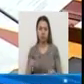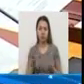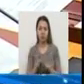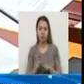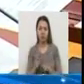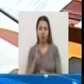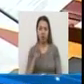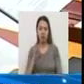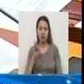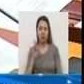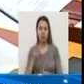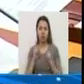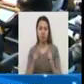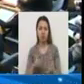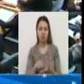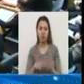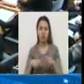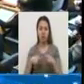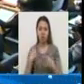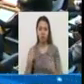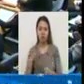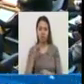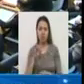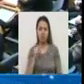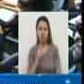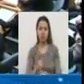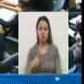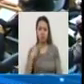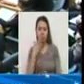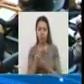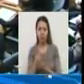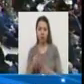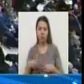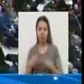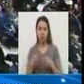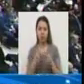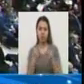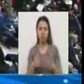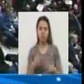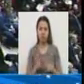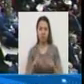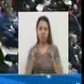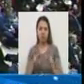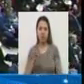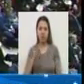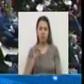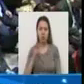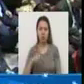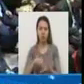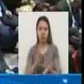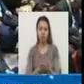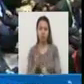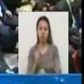ретте антиядролық келісімді бұзған елдерге санкция қолдануды ұсынды. Қауіпсіздік кеңесі оны арнайы резолюциямен бекітуі